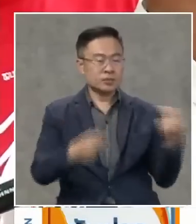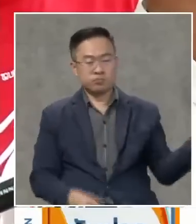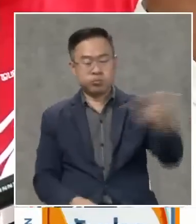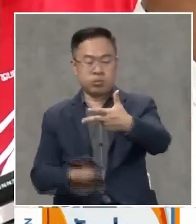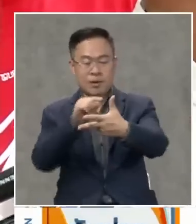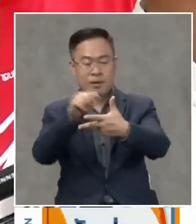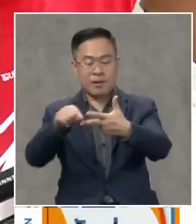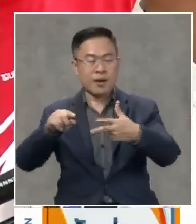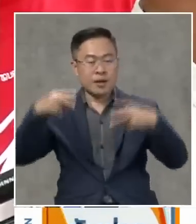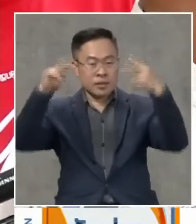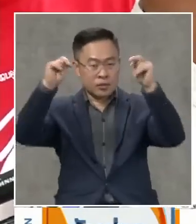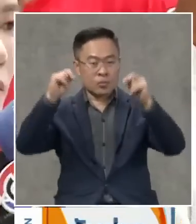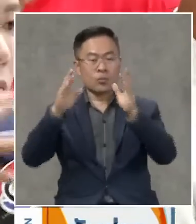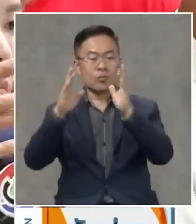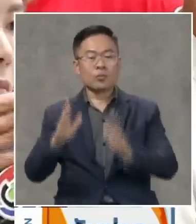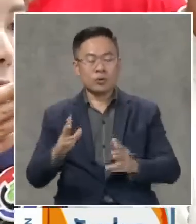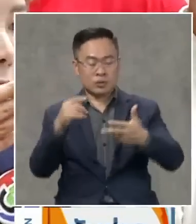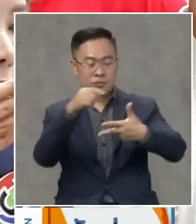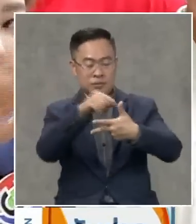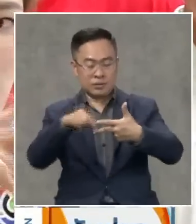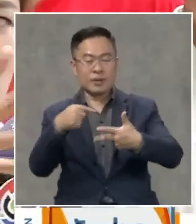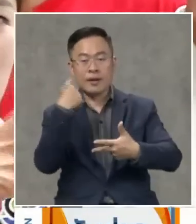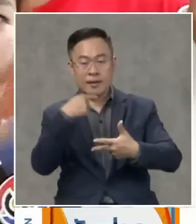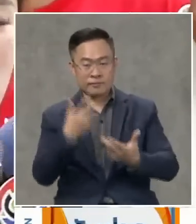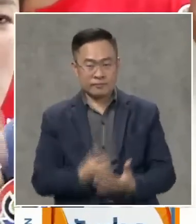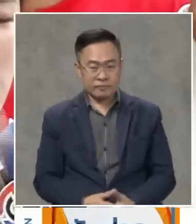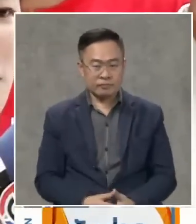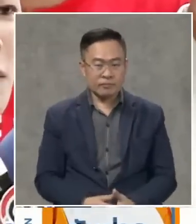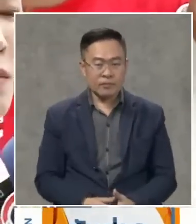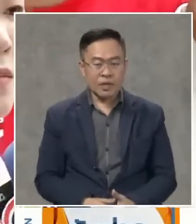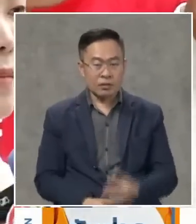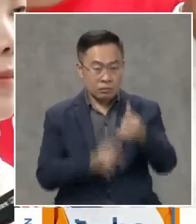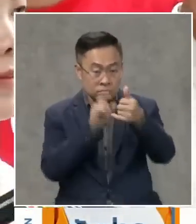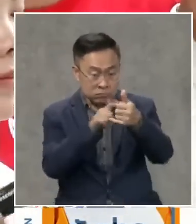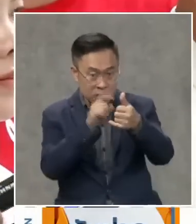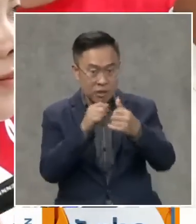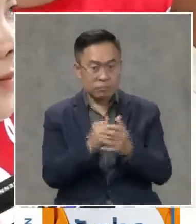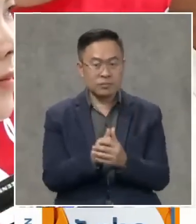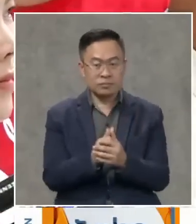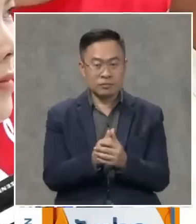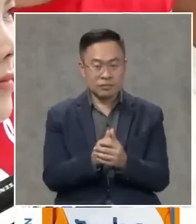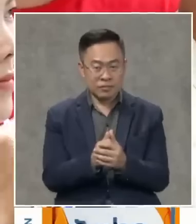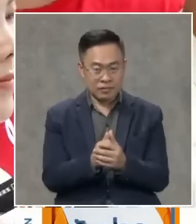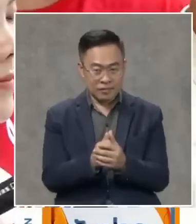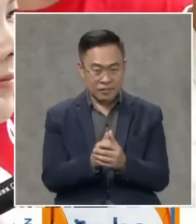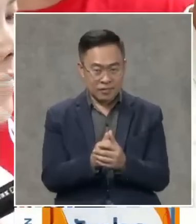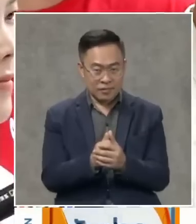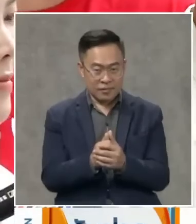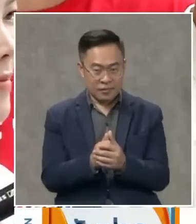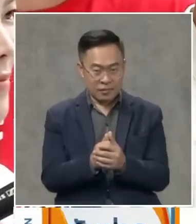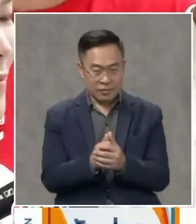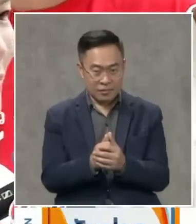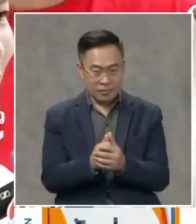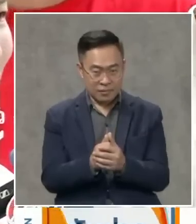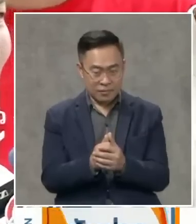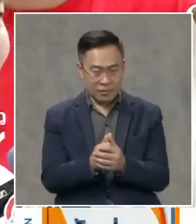ไว้ค่ะ เมื่อกี้คุณดิ้งบอกว่าต้องเปิดตัวแคนดิเดตต้องดูฤกษ์ด้วยเหรอคะด ู ไม ่เขาถามว่าจะมีดีเดย์มั้ย เขาก็แบบว่